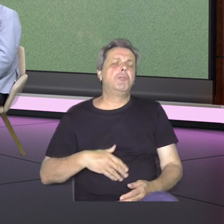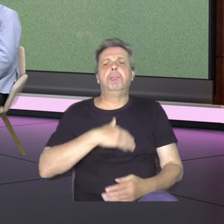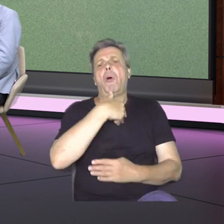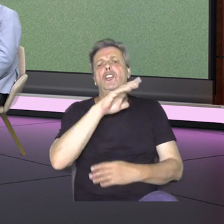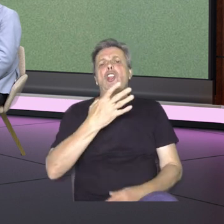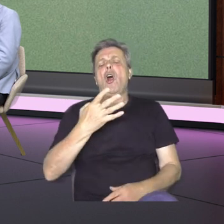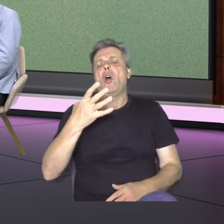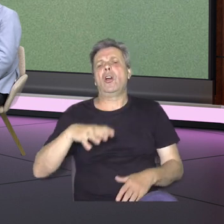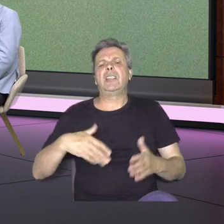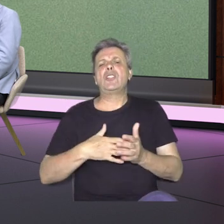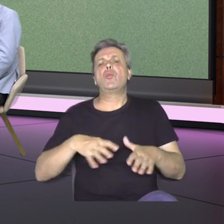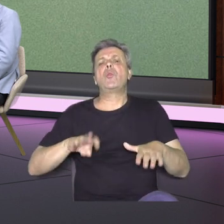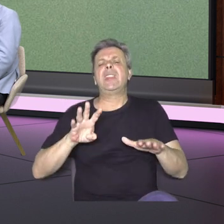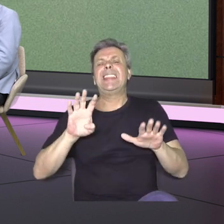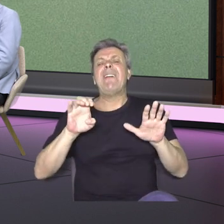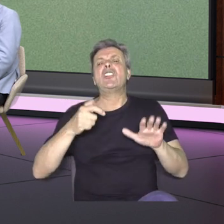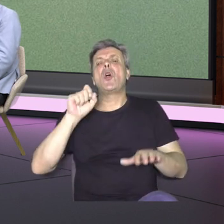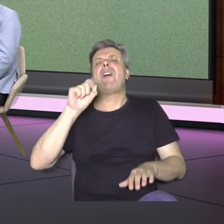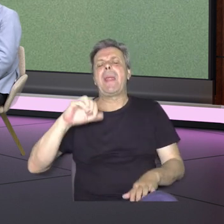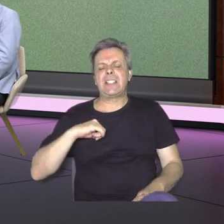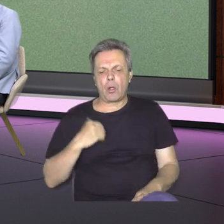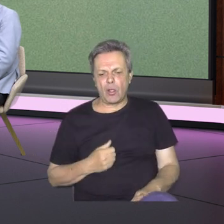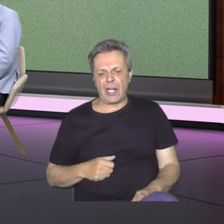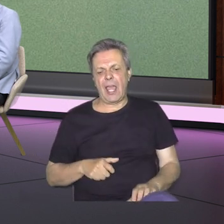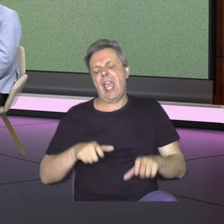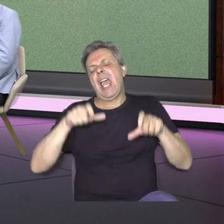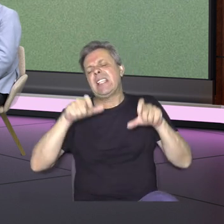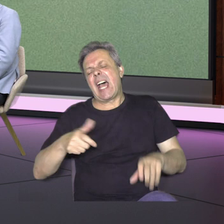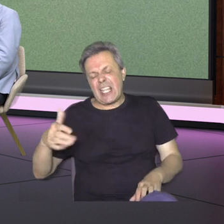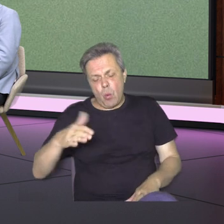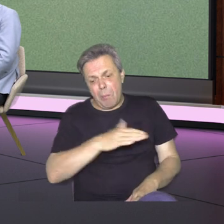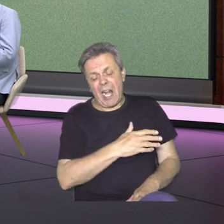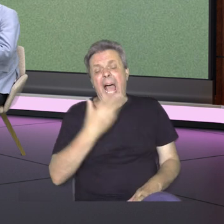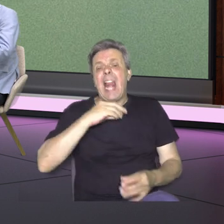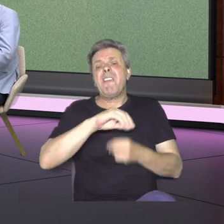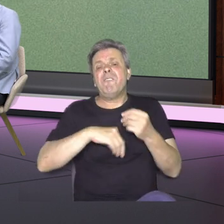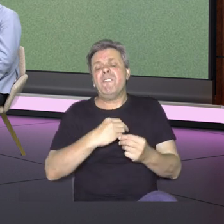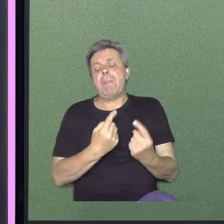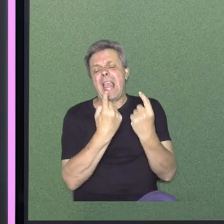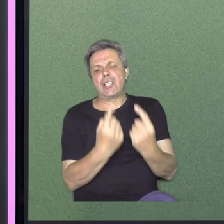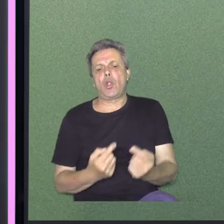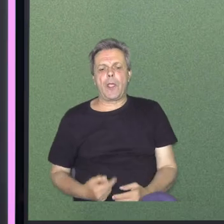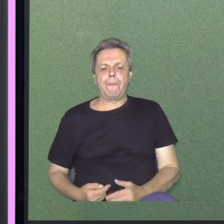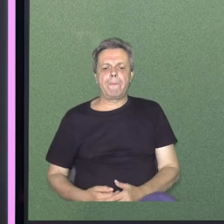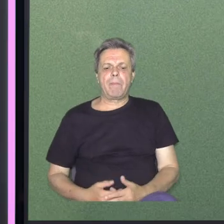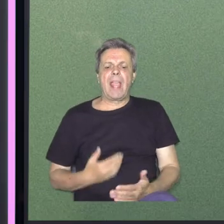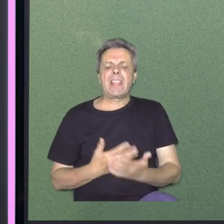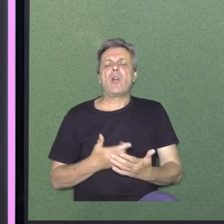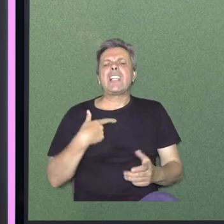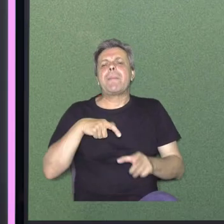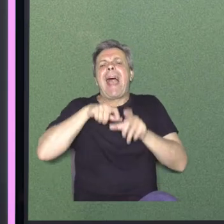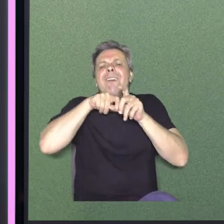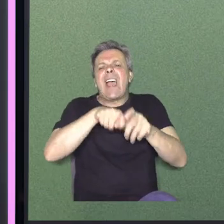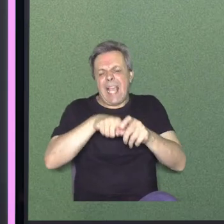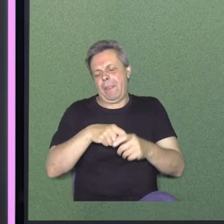otišao 1912. godine. Pa dobro, stariji su poumirali, ali familije su ostale. Tako da sam